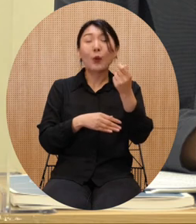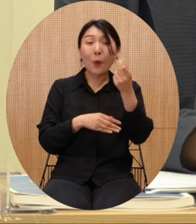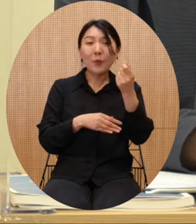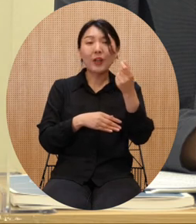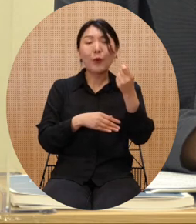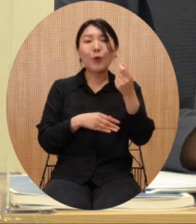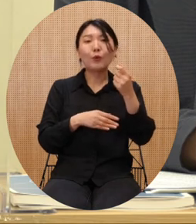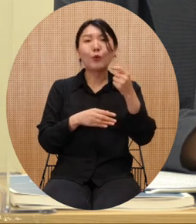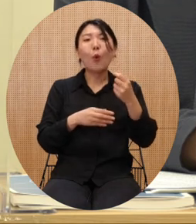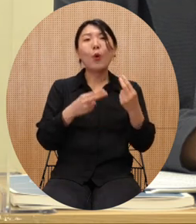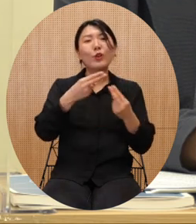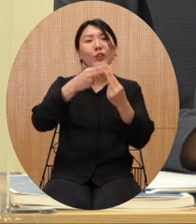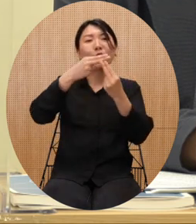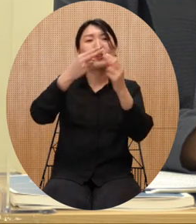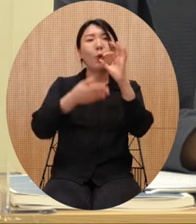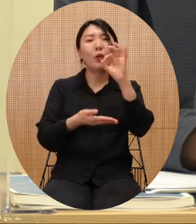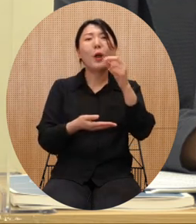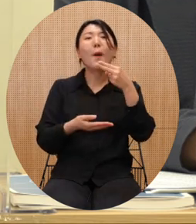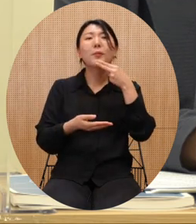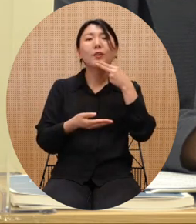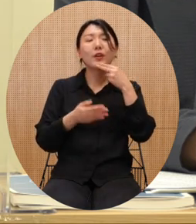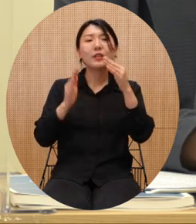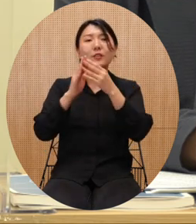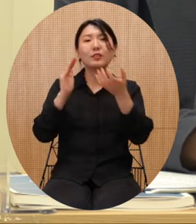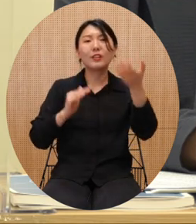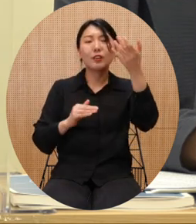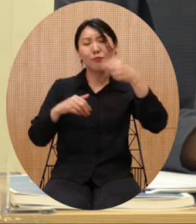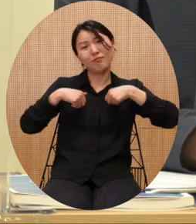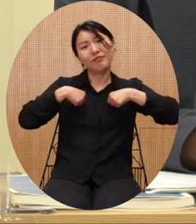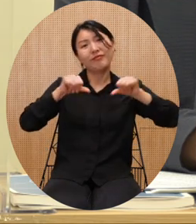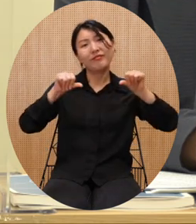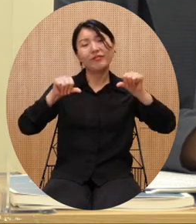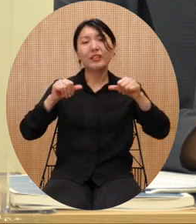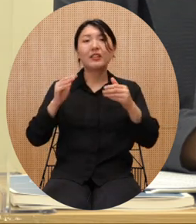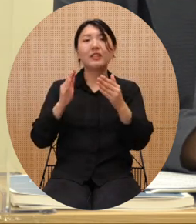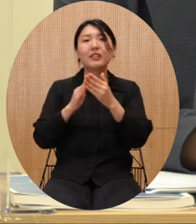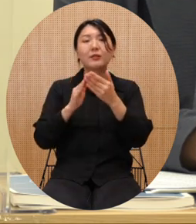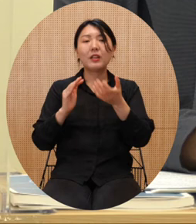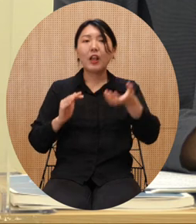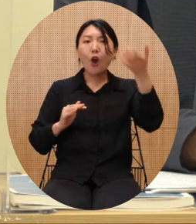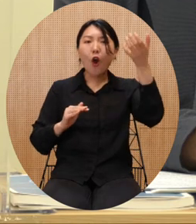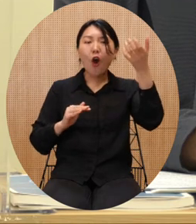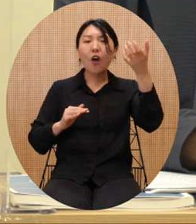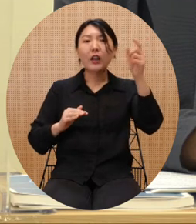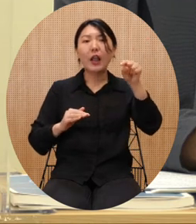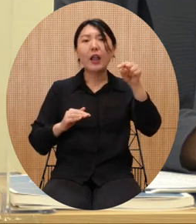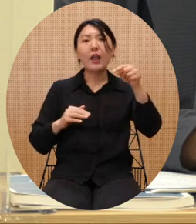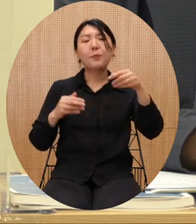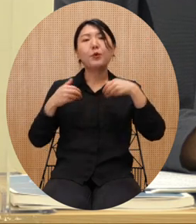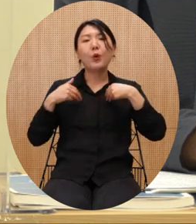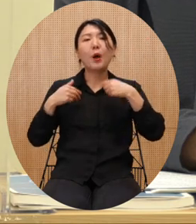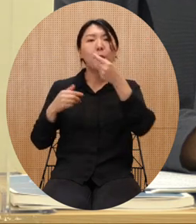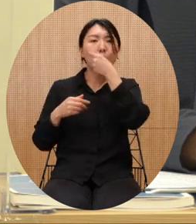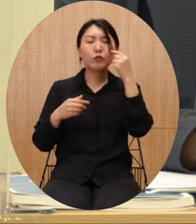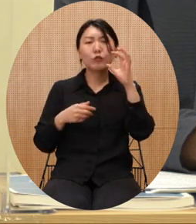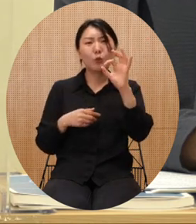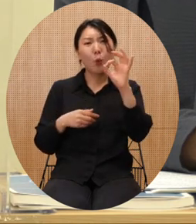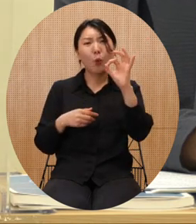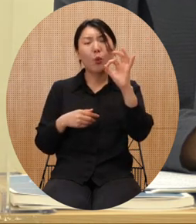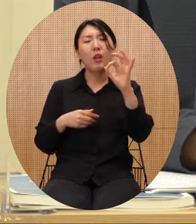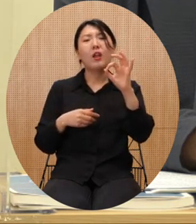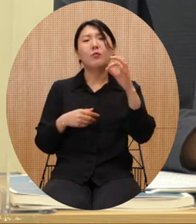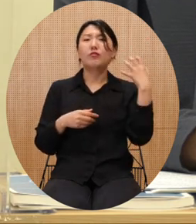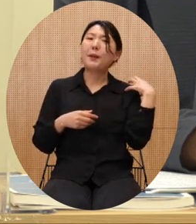저축해둔 돈이 없어서 주거 이전을 포기하고 있습니다. 그래서 주거 상향에 추가적으로 소요되는 보증금